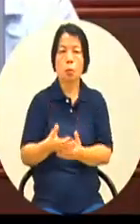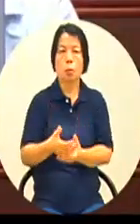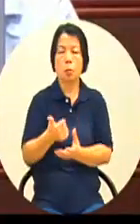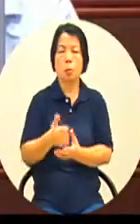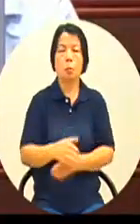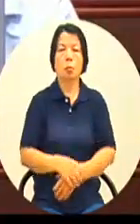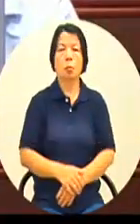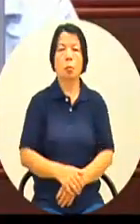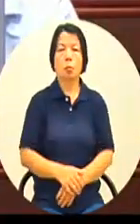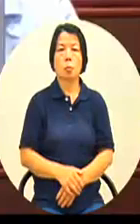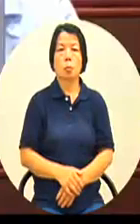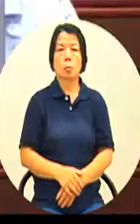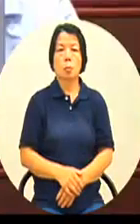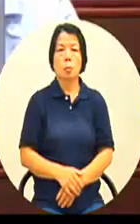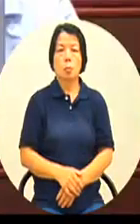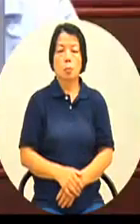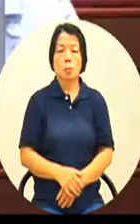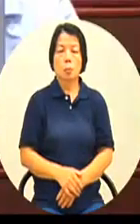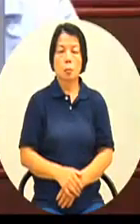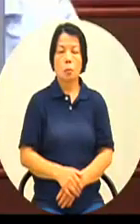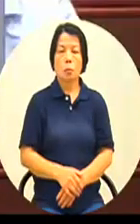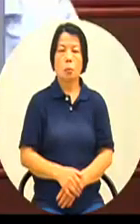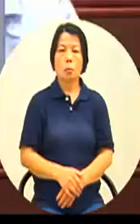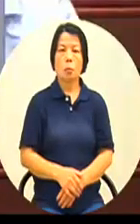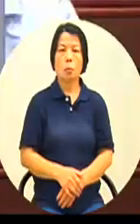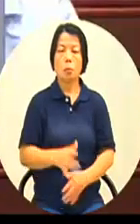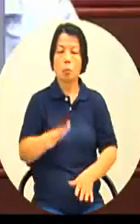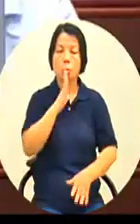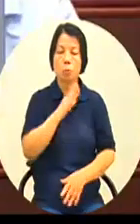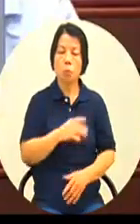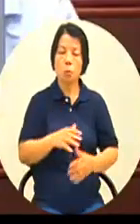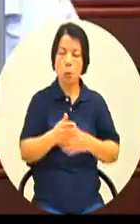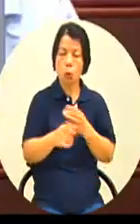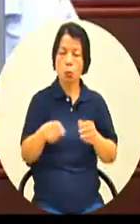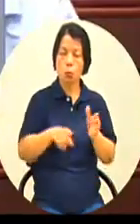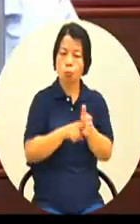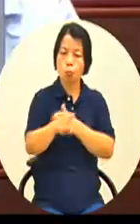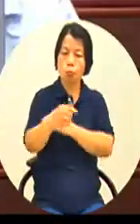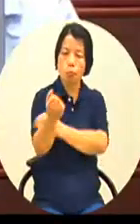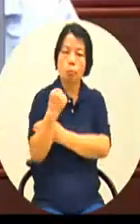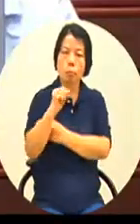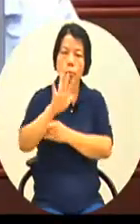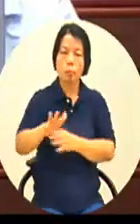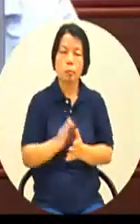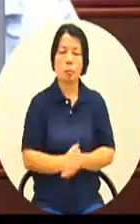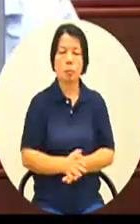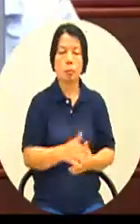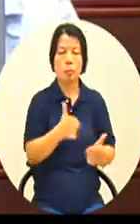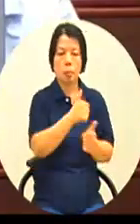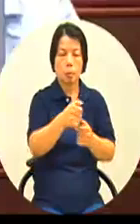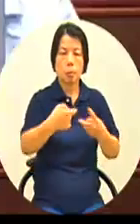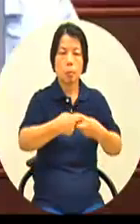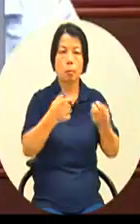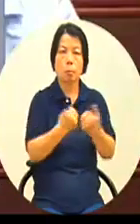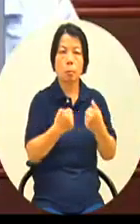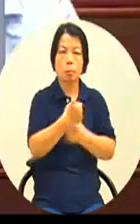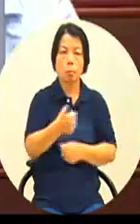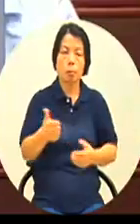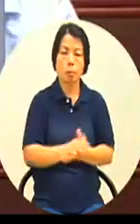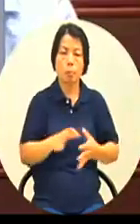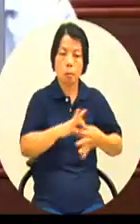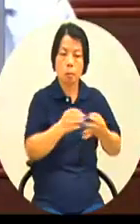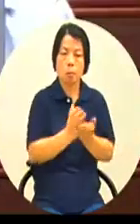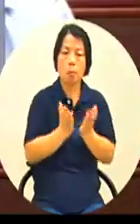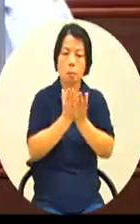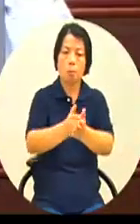作跟配合哈，这也是我们一直在努力的哈。所以感谢李议员有关这个怎么通行